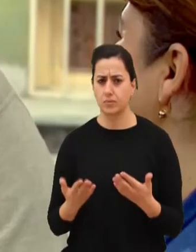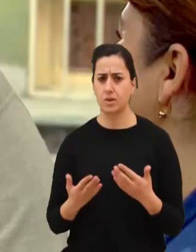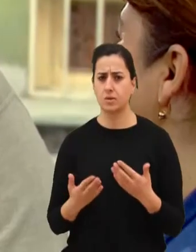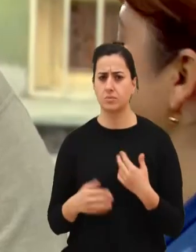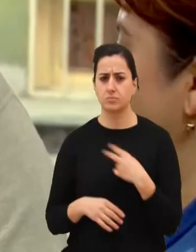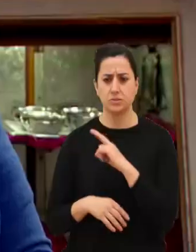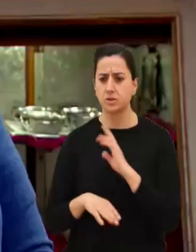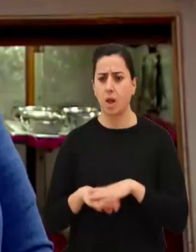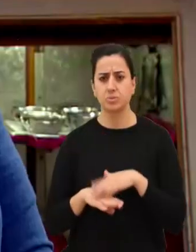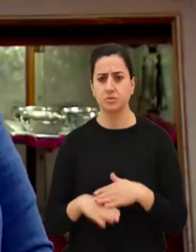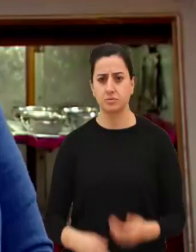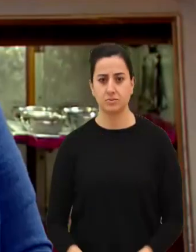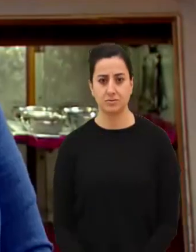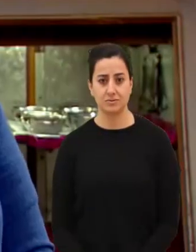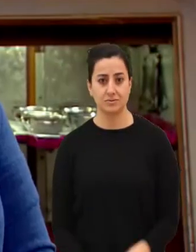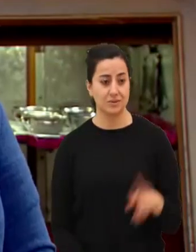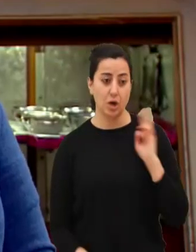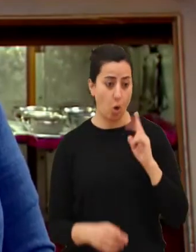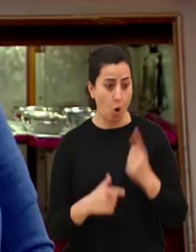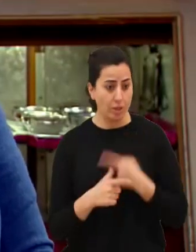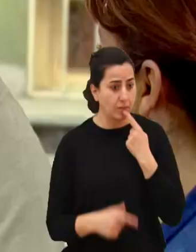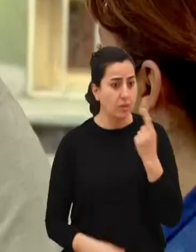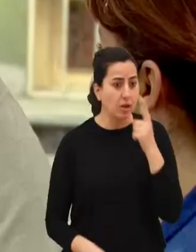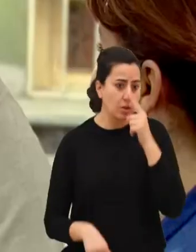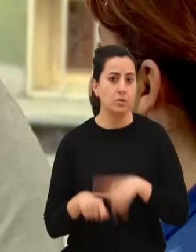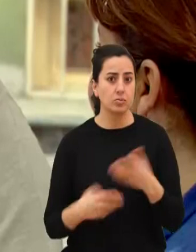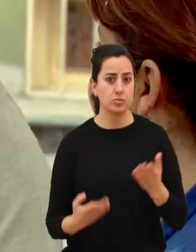Biz ne olacağız belki şimdi? Ya otele gidelim dedim ya.